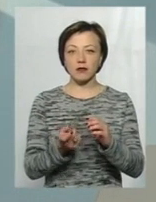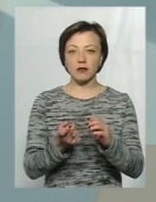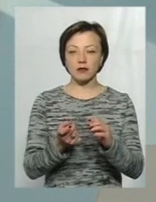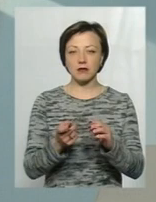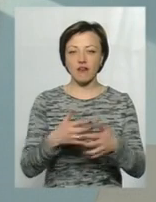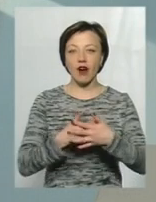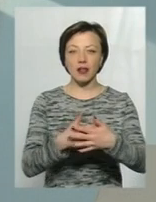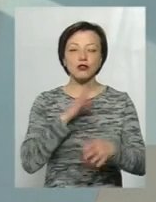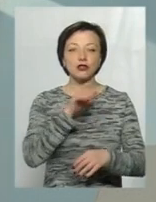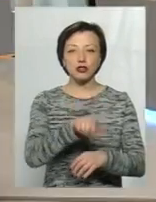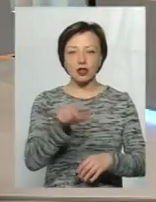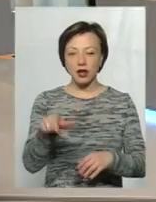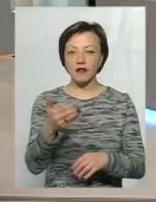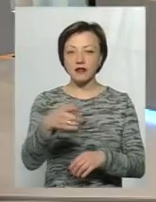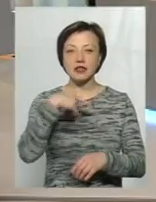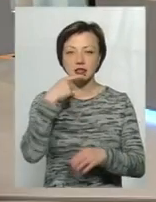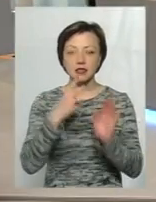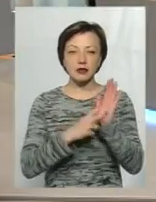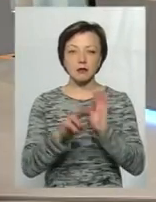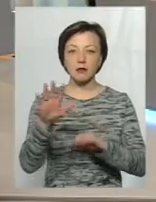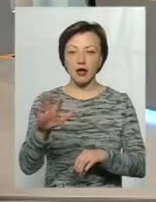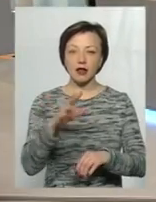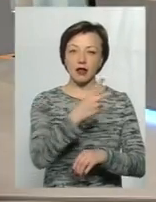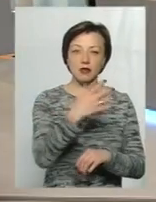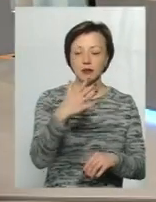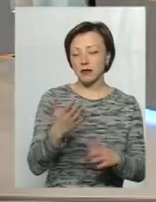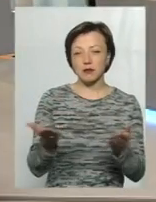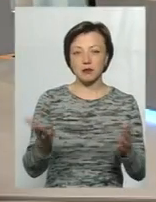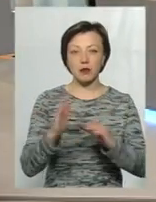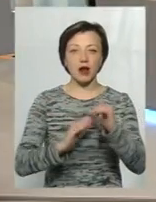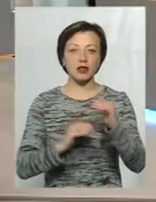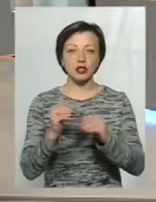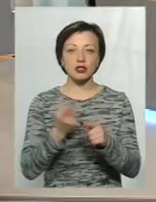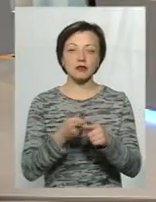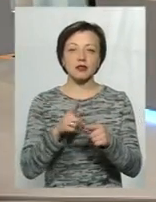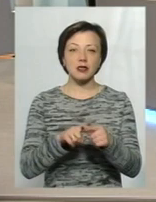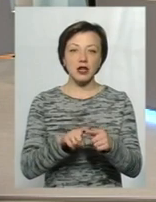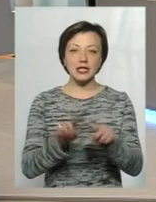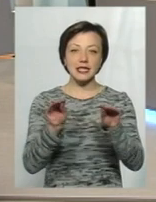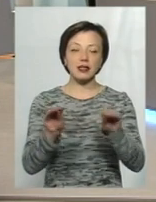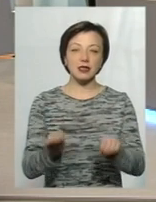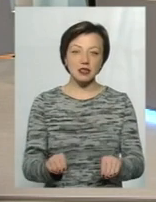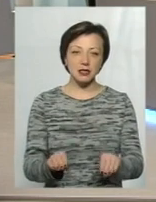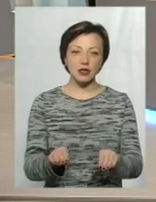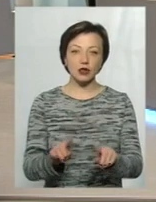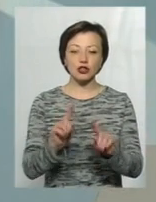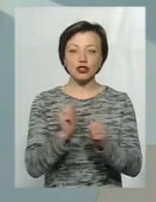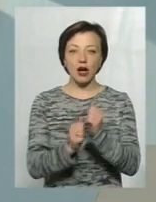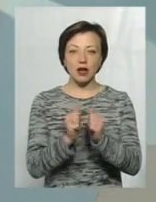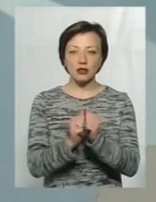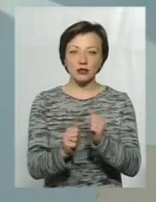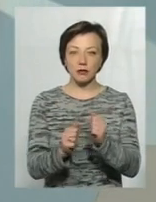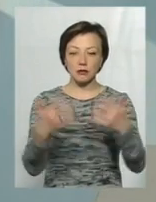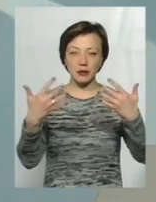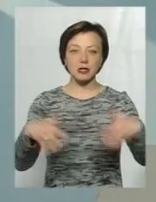Тому що, от ви сказали, що 75/25, практично ця статистика майже дуже часто майже